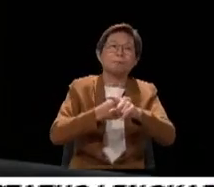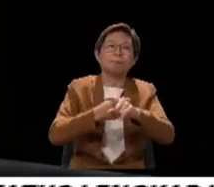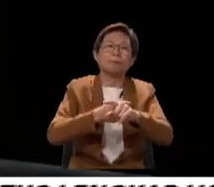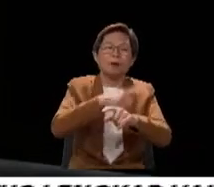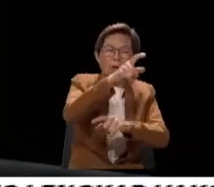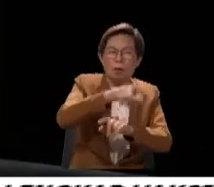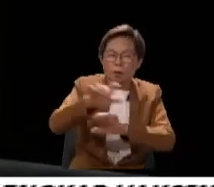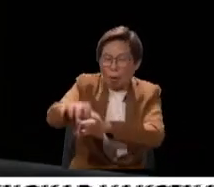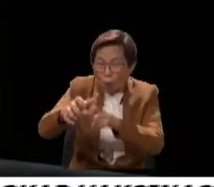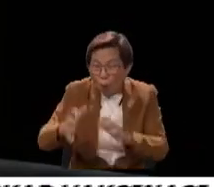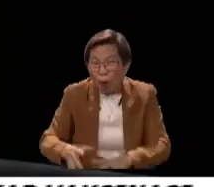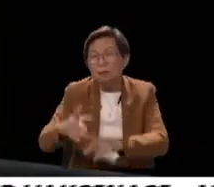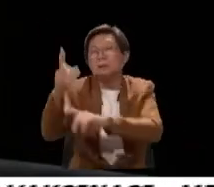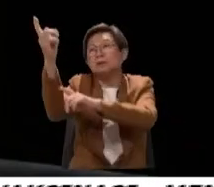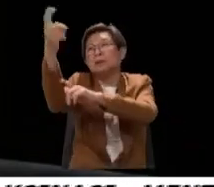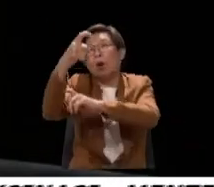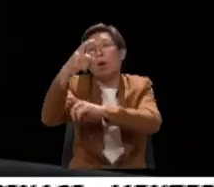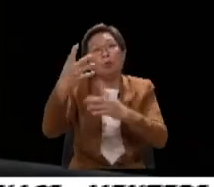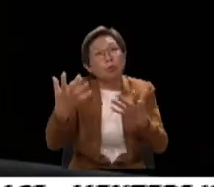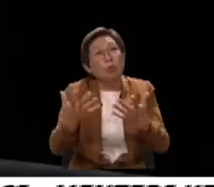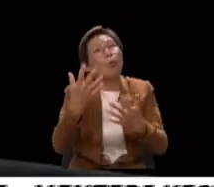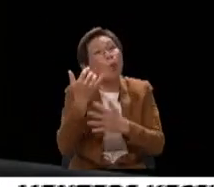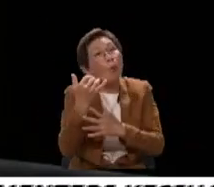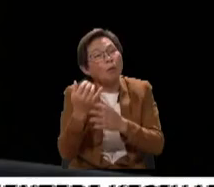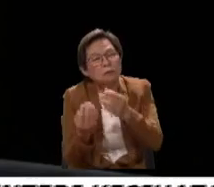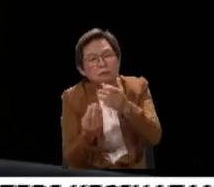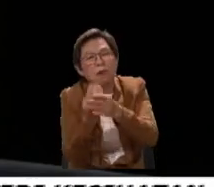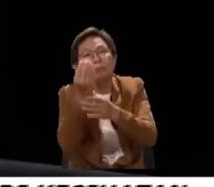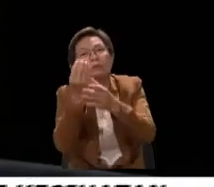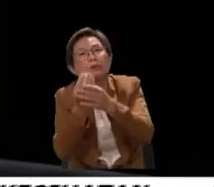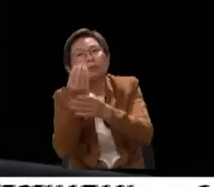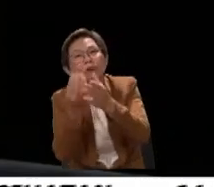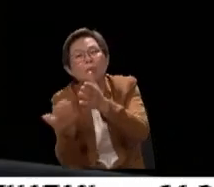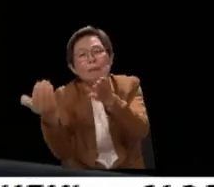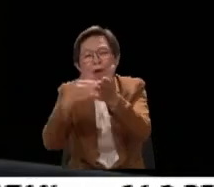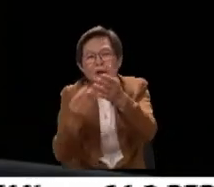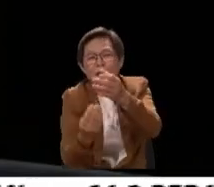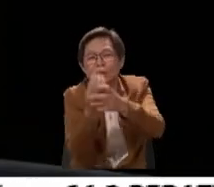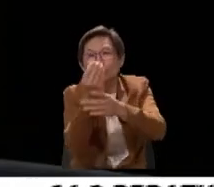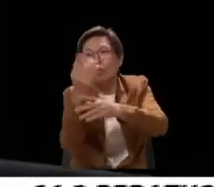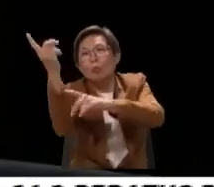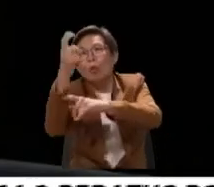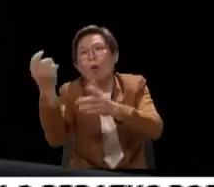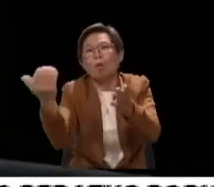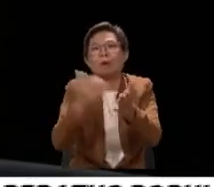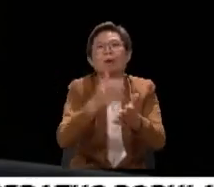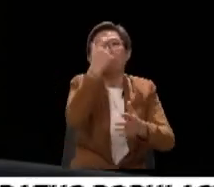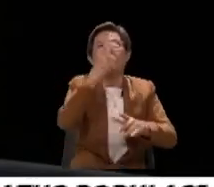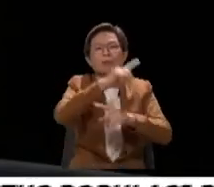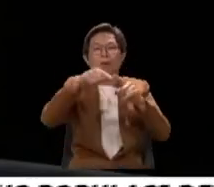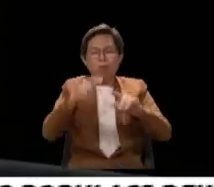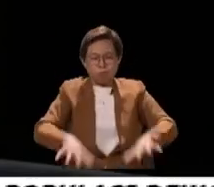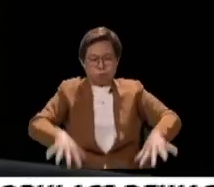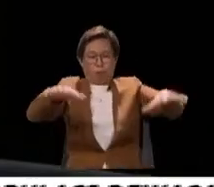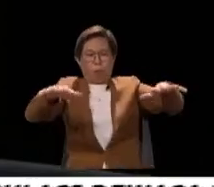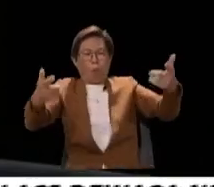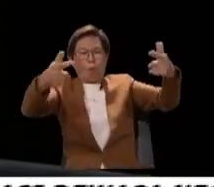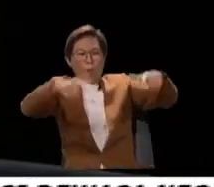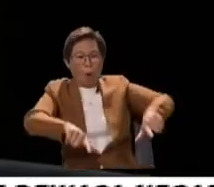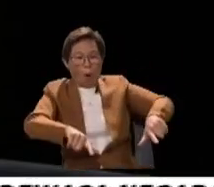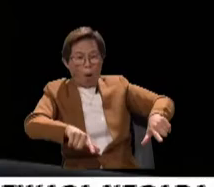yang tengah dalam peringkat untuk menanam semula ya jadi bila banjir itu apa datang apa melanda ke